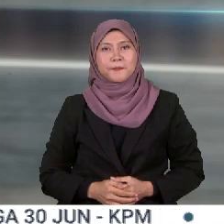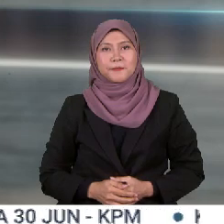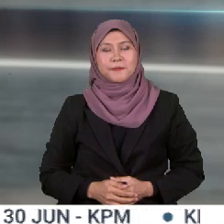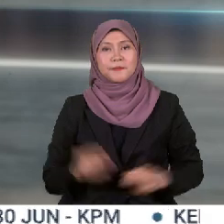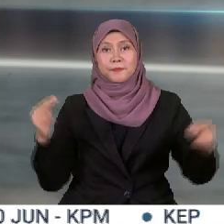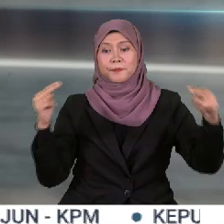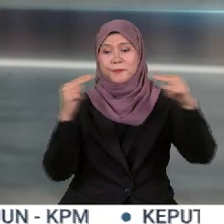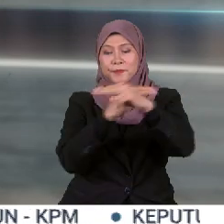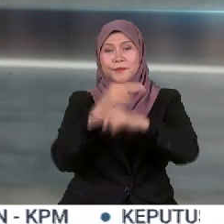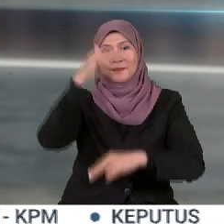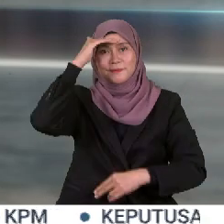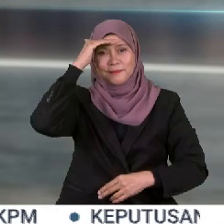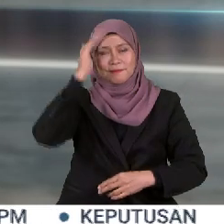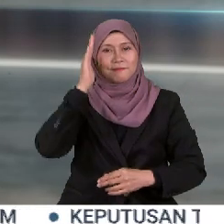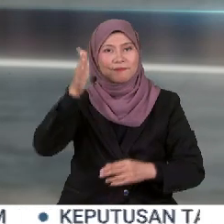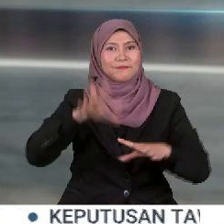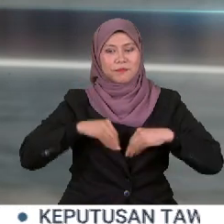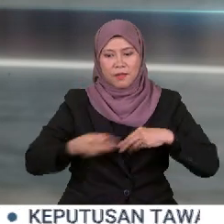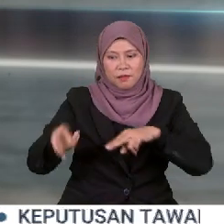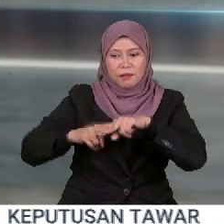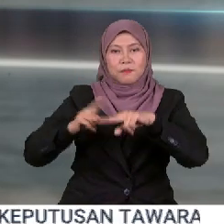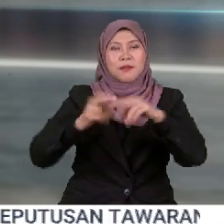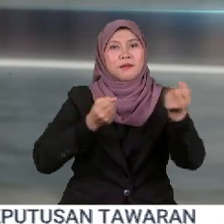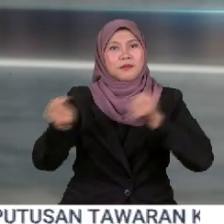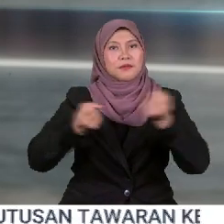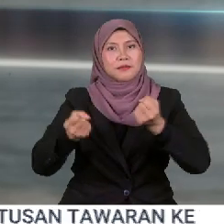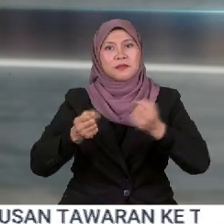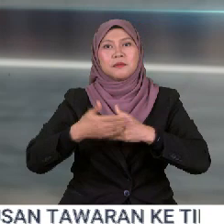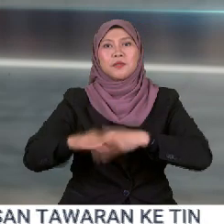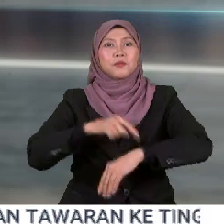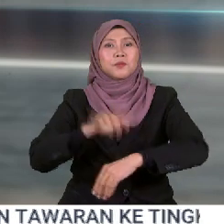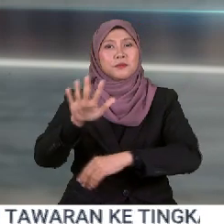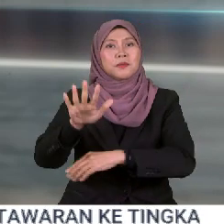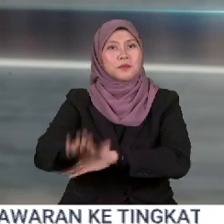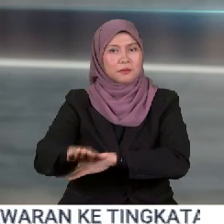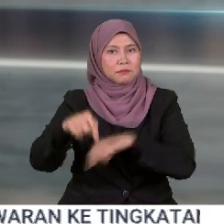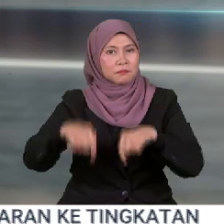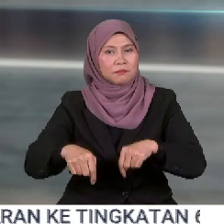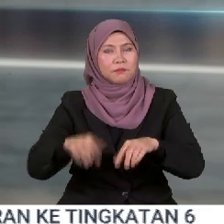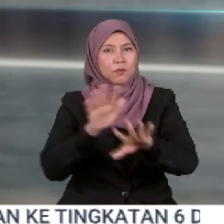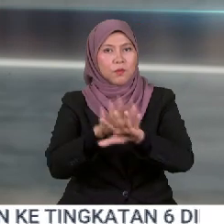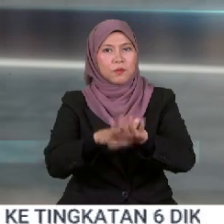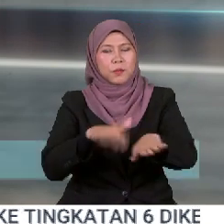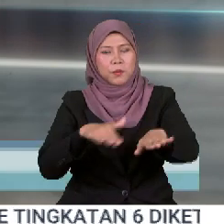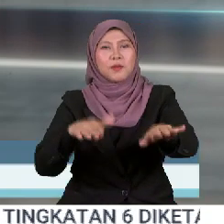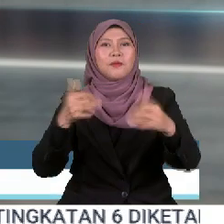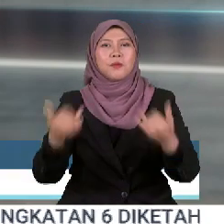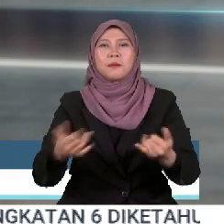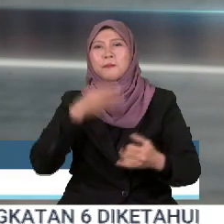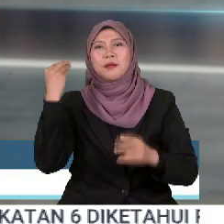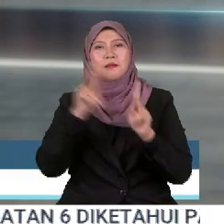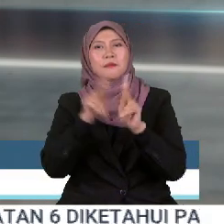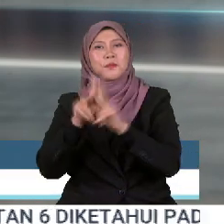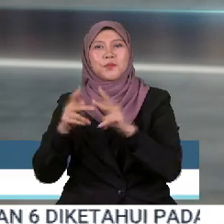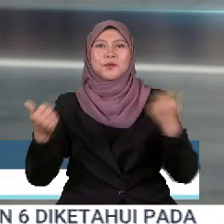lebuh Raya Utara Selatan di Johor dijangka menerima peningkatan jumlah kenderaan selepas pukul 5 petang ini susulan orang ramai mula pulang ke kampung